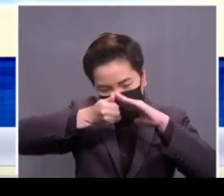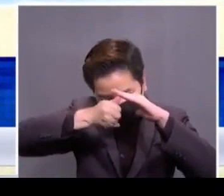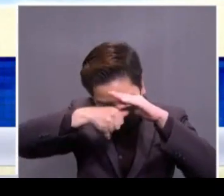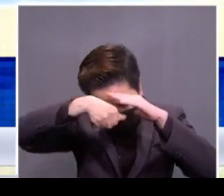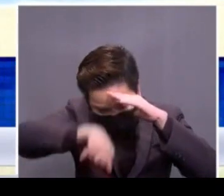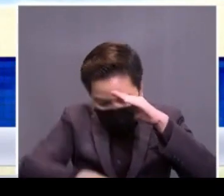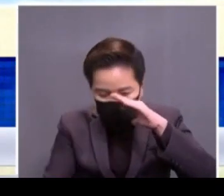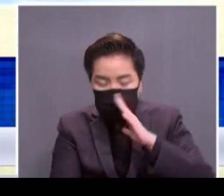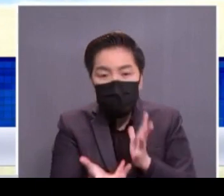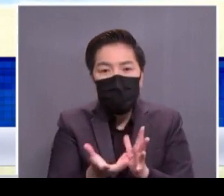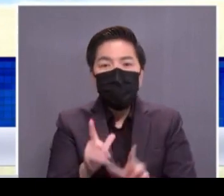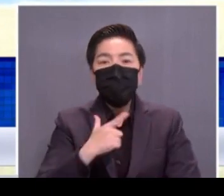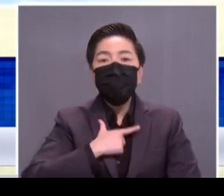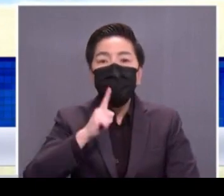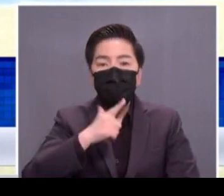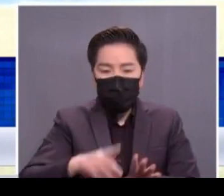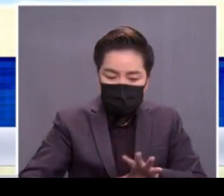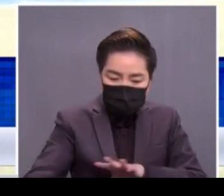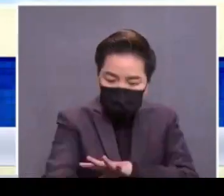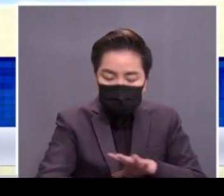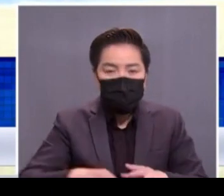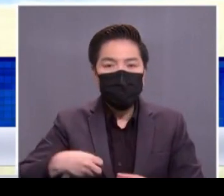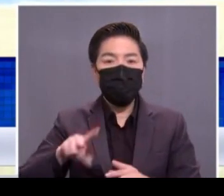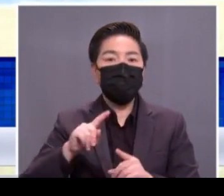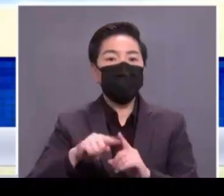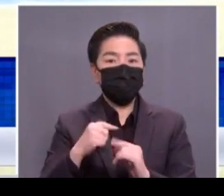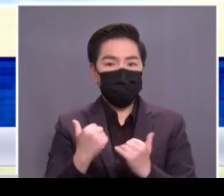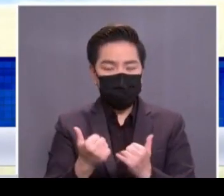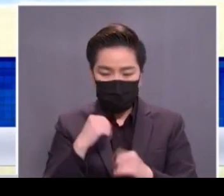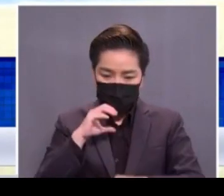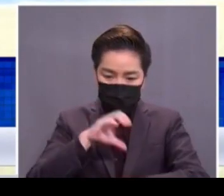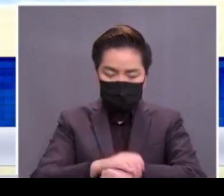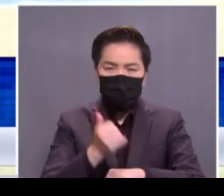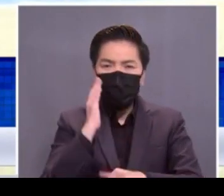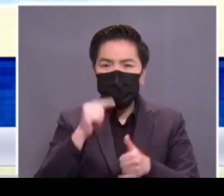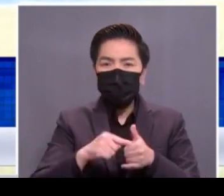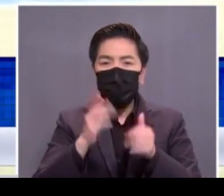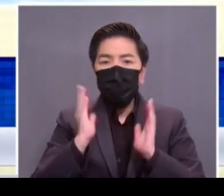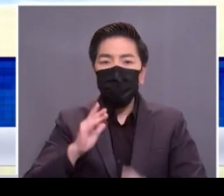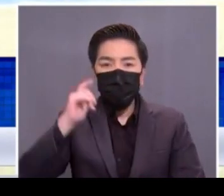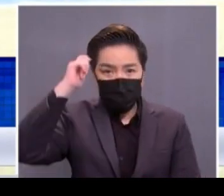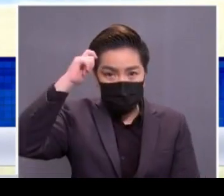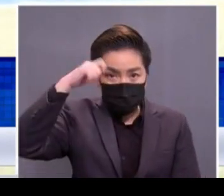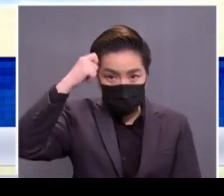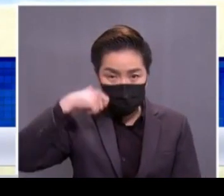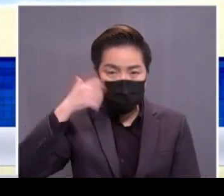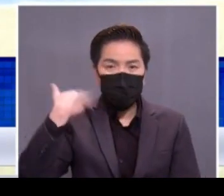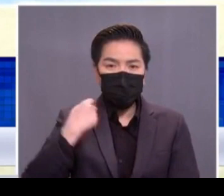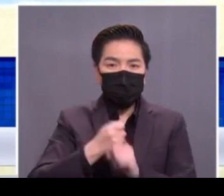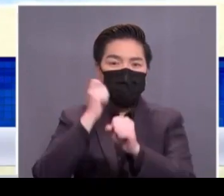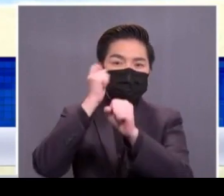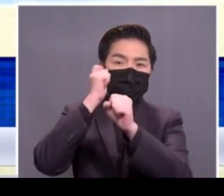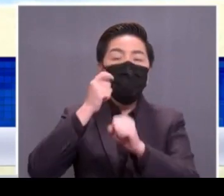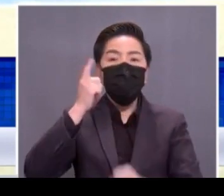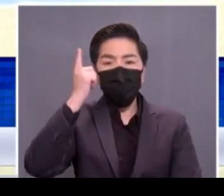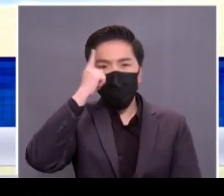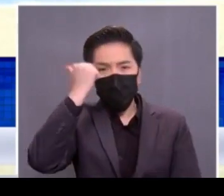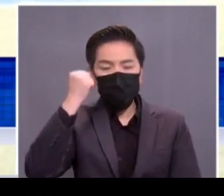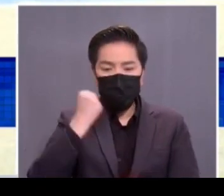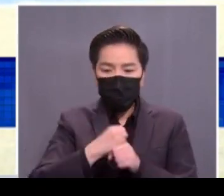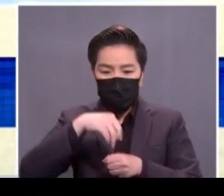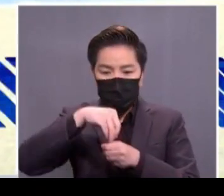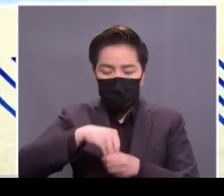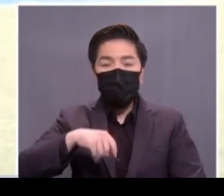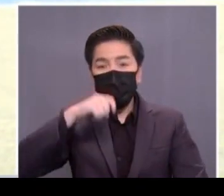คำในห้างทองทวีชัยมารับโทษได้ตามกฎหมายค่ะโดยคนร้ายรายนี้เป็นชาวเมียนมาเคยเป็นช่างก่อสร้างมาก่อนค่ะอาศัย